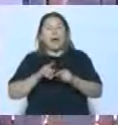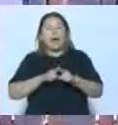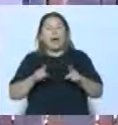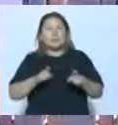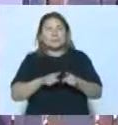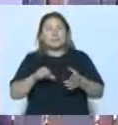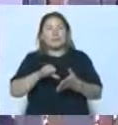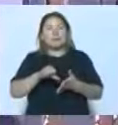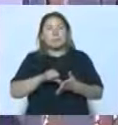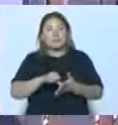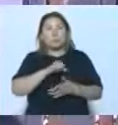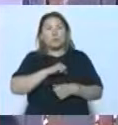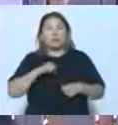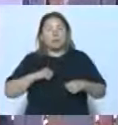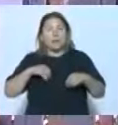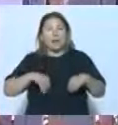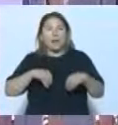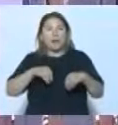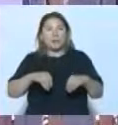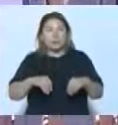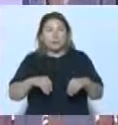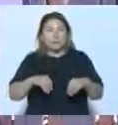ауызбіршілікпен қатысып, өздері ағаш егіп,